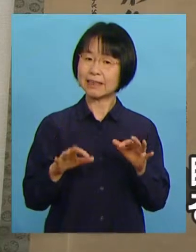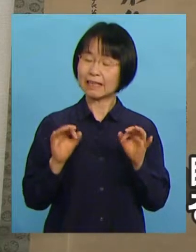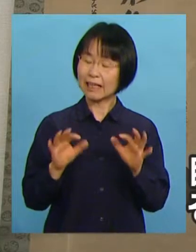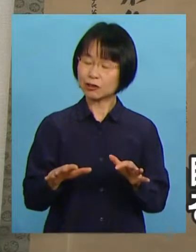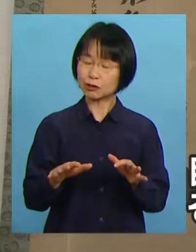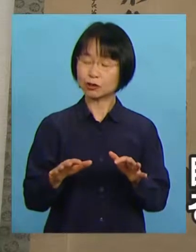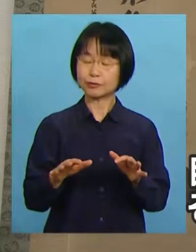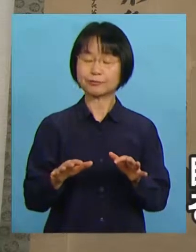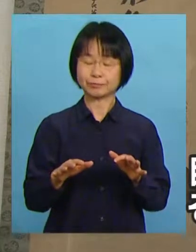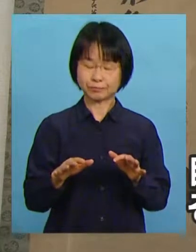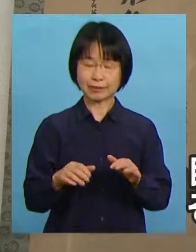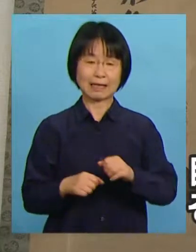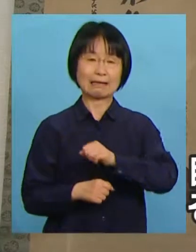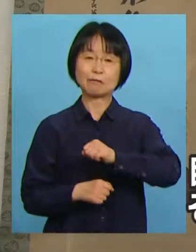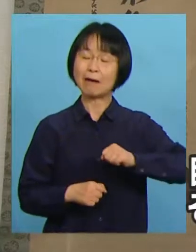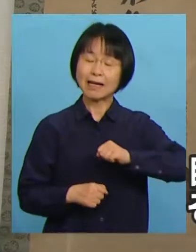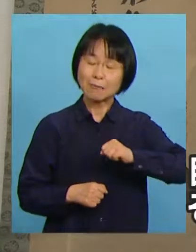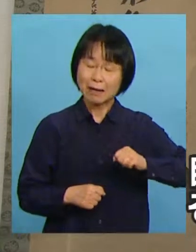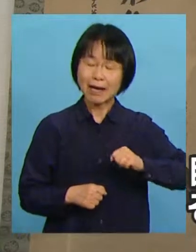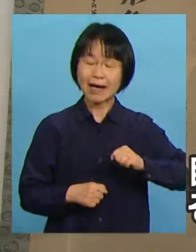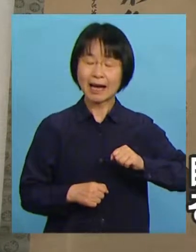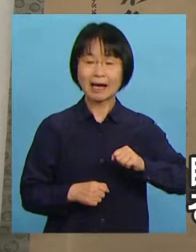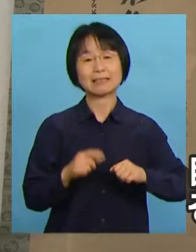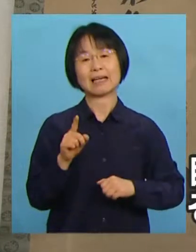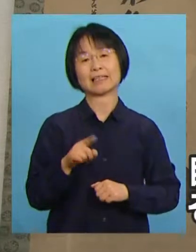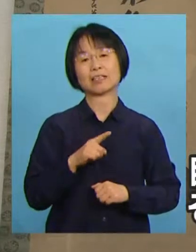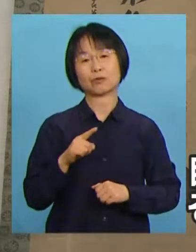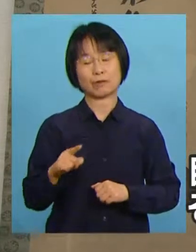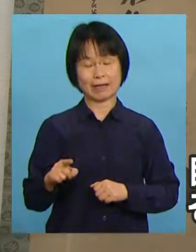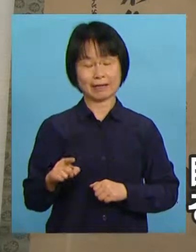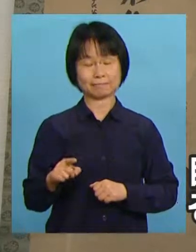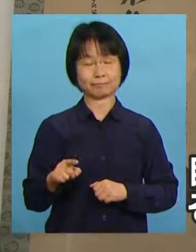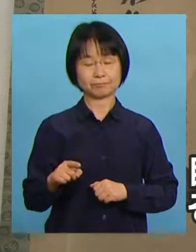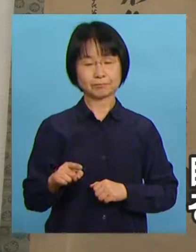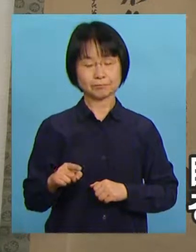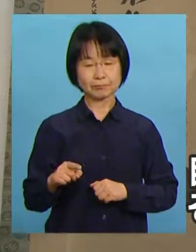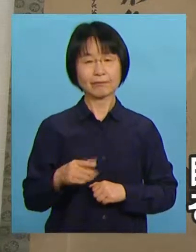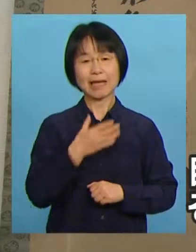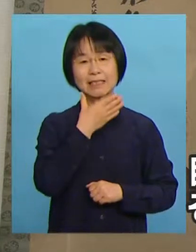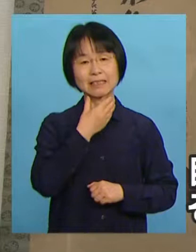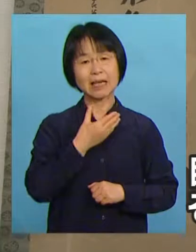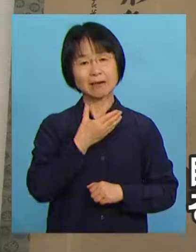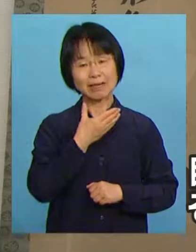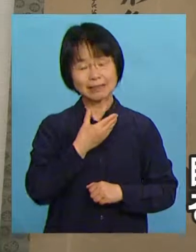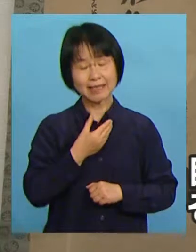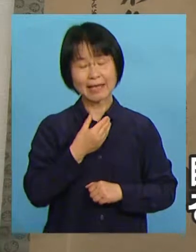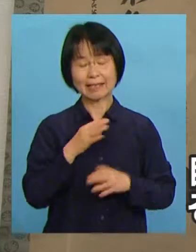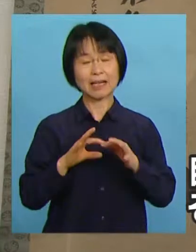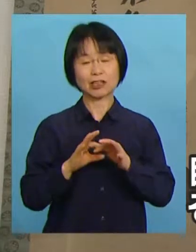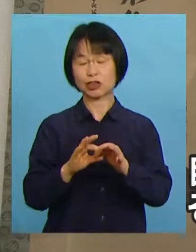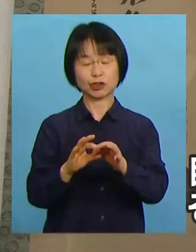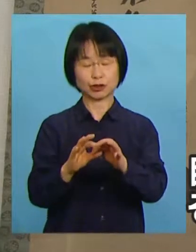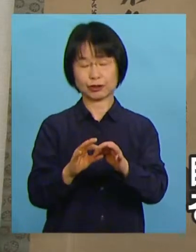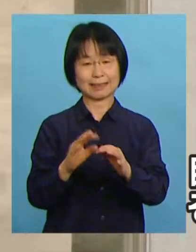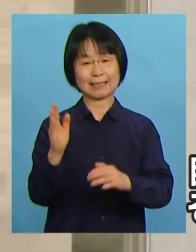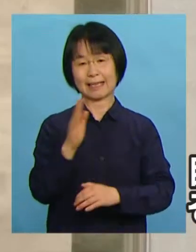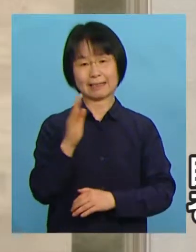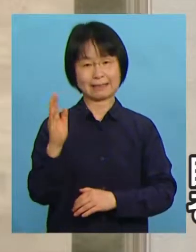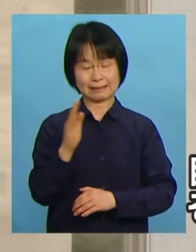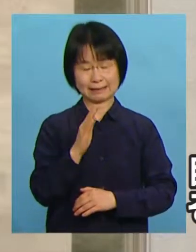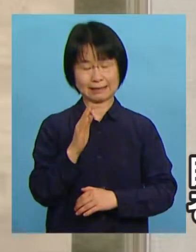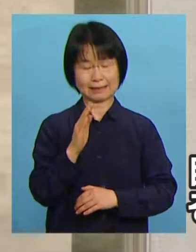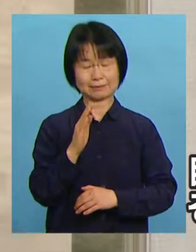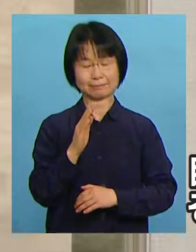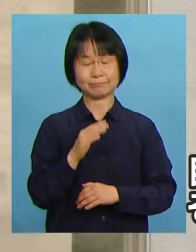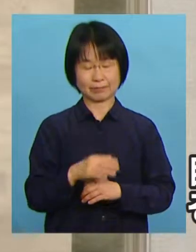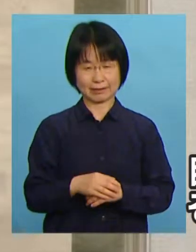するもの、あるいは自分勝手なわがままな振る舞いをするようなものは必ずその身を長く保つことは